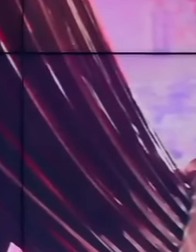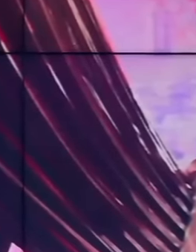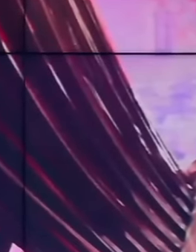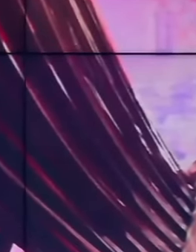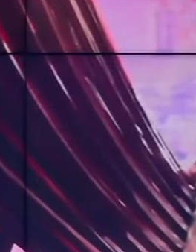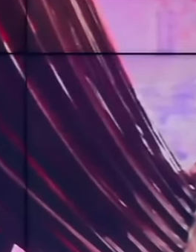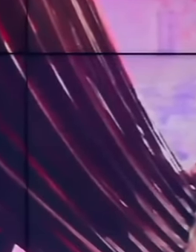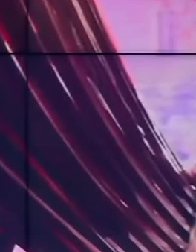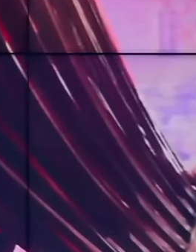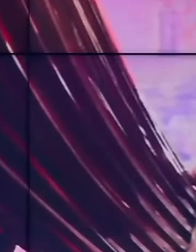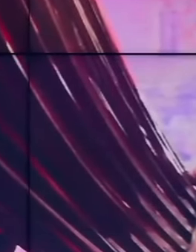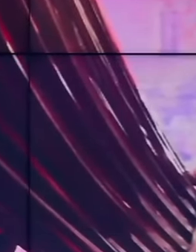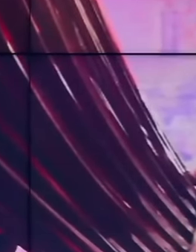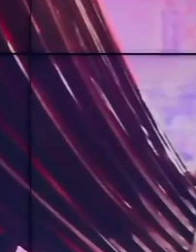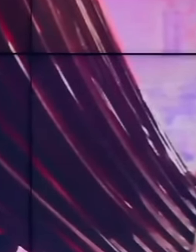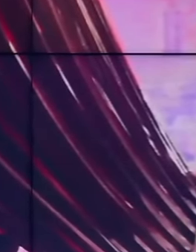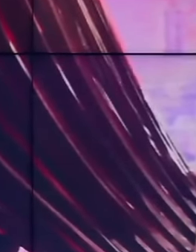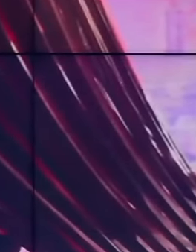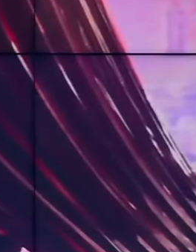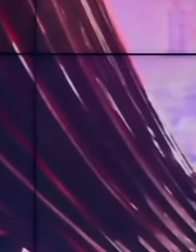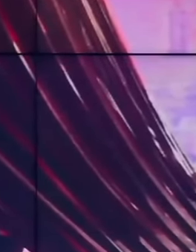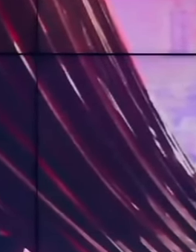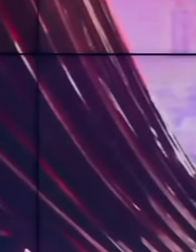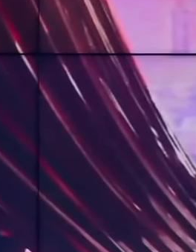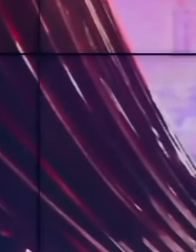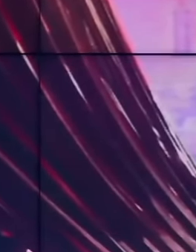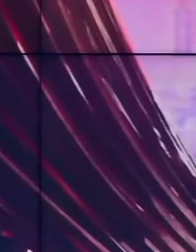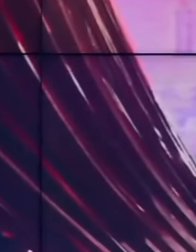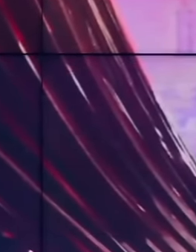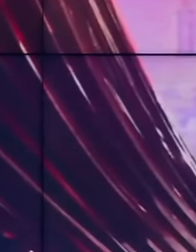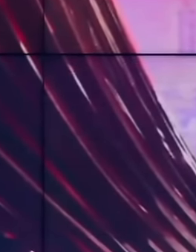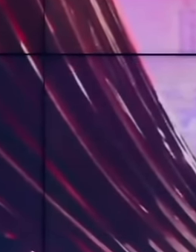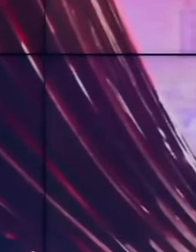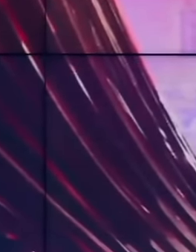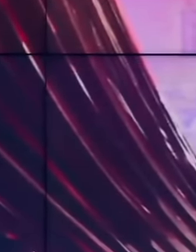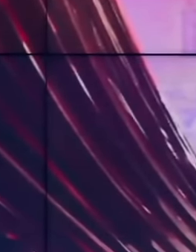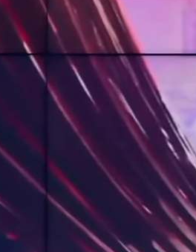Κασελάκης μιλώντας στη Μάρα Ζαχαρέα. Θα αλλάξουμε κλίμα. Ο Ολυμπιακός πρωταγωνιστής στα διεθνή μέσα μετά την ιστορική κατάσταση.